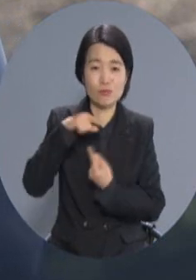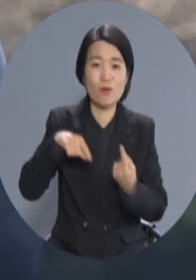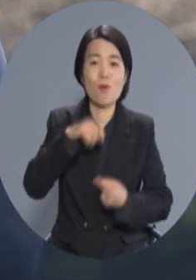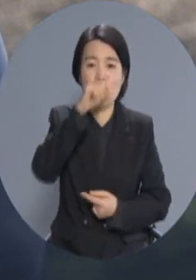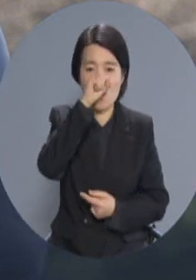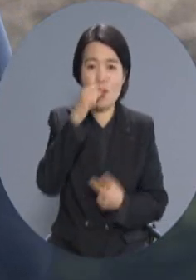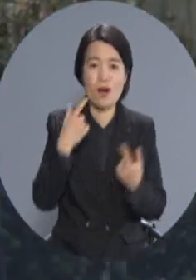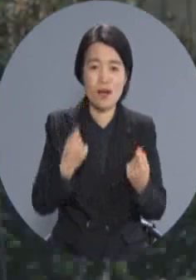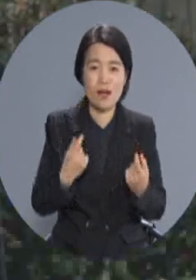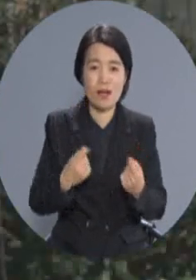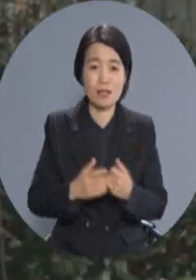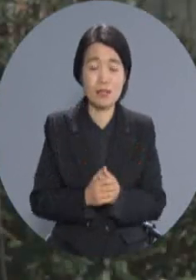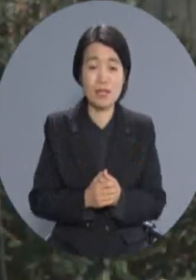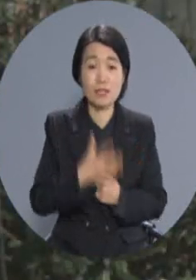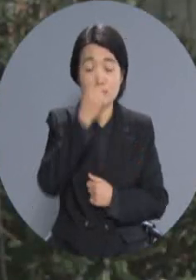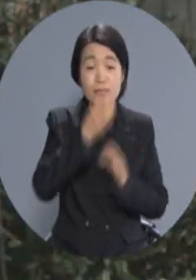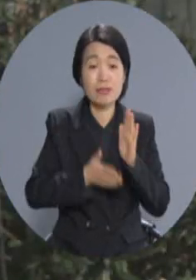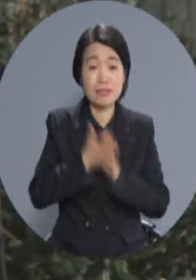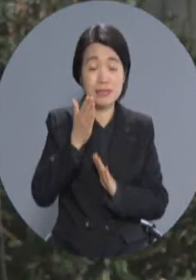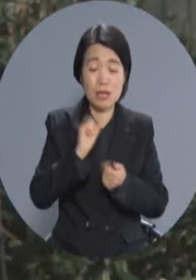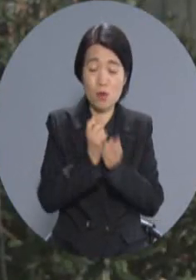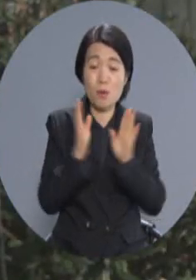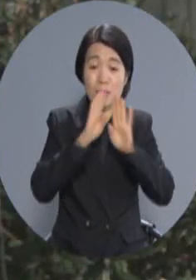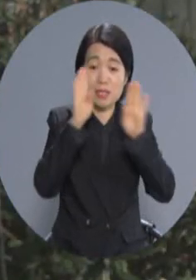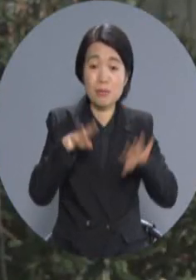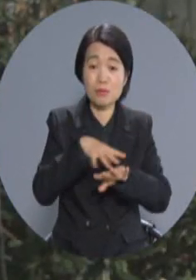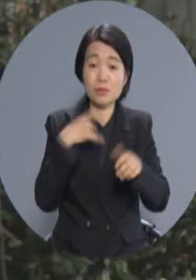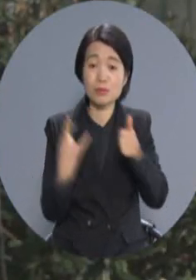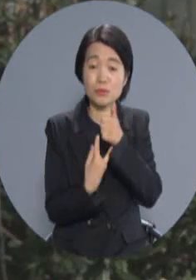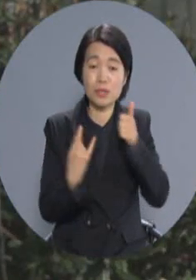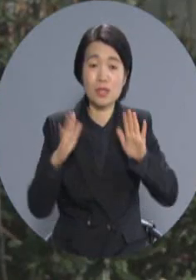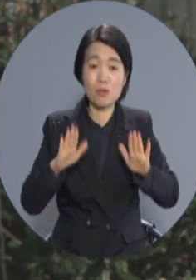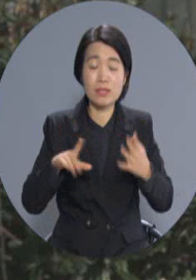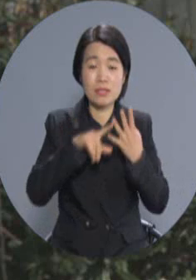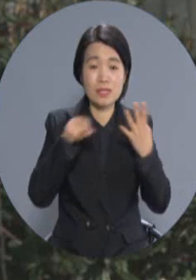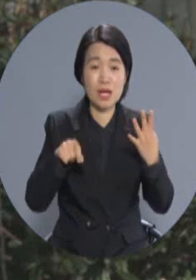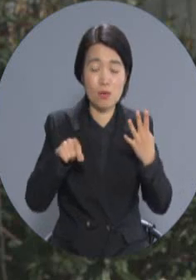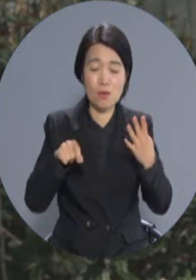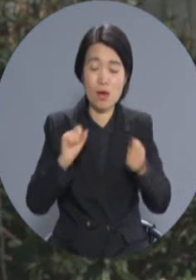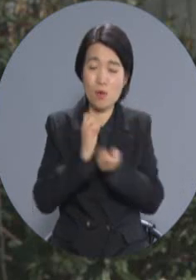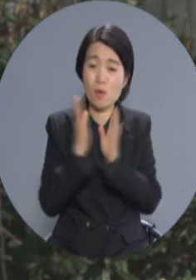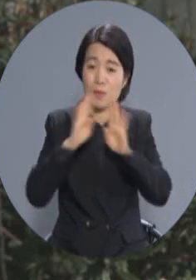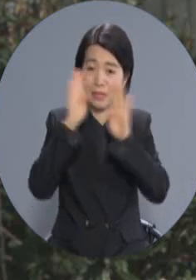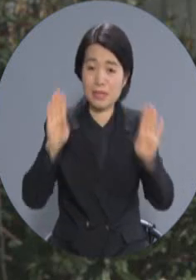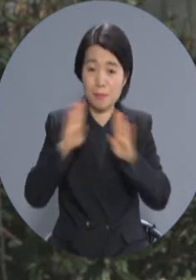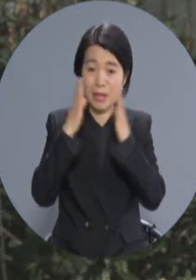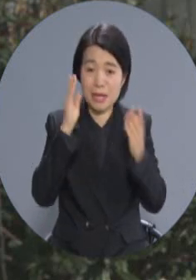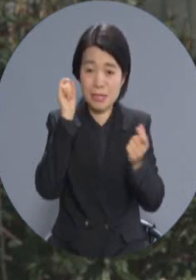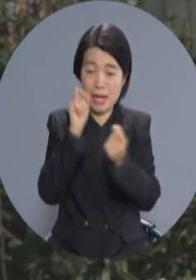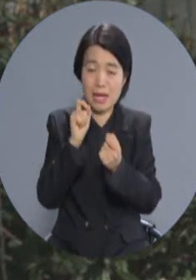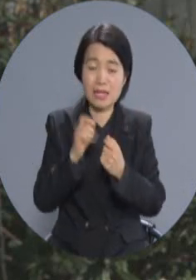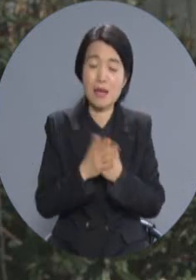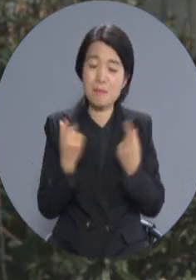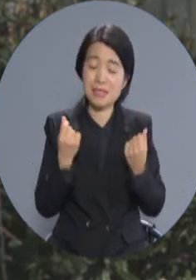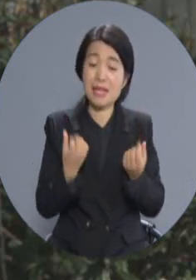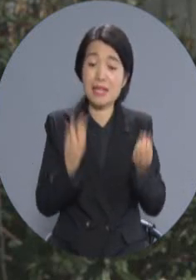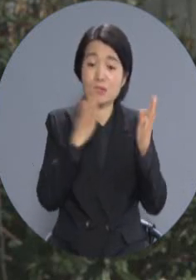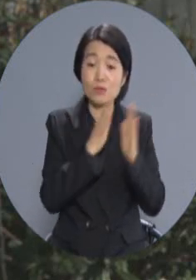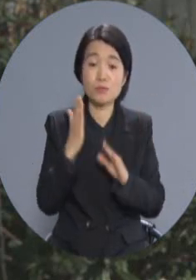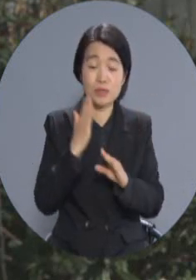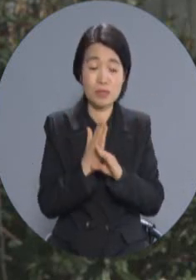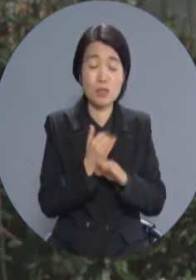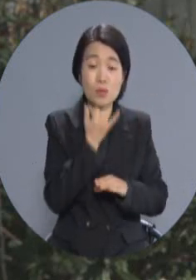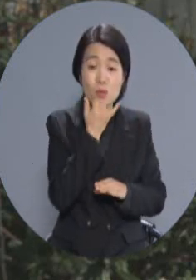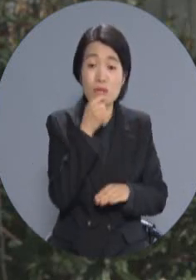코너를 마련하고. 순천시와 정원박람회 조직위원회는 오는 4월 정원박람회 개막을 앞두고 유사한 행사를 준비 중인